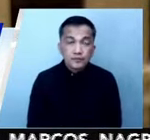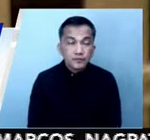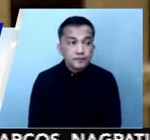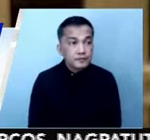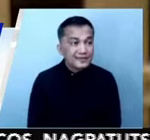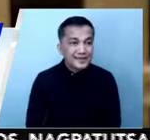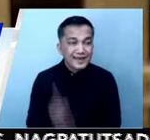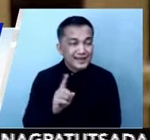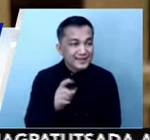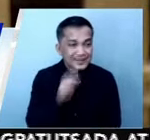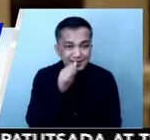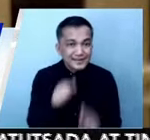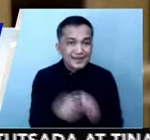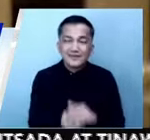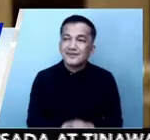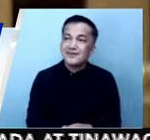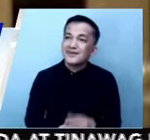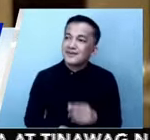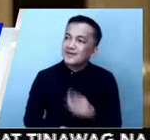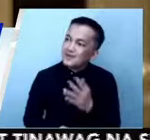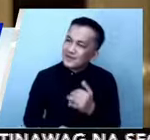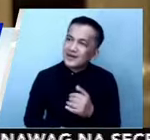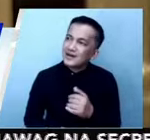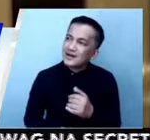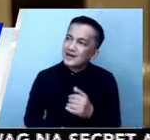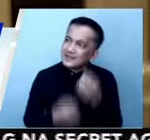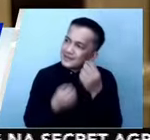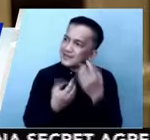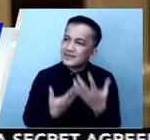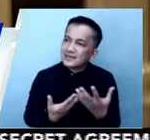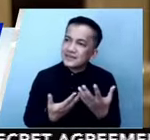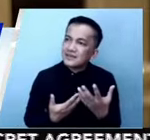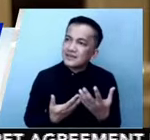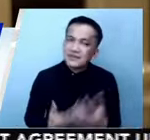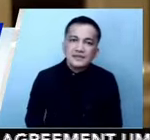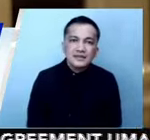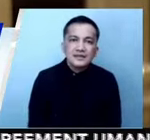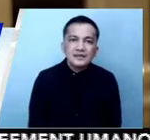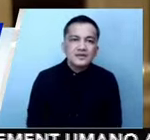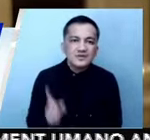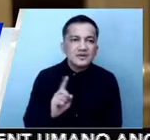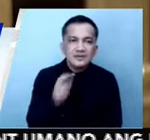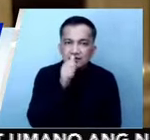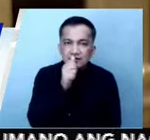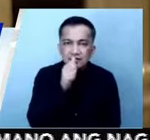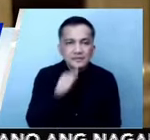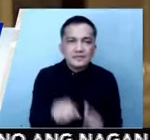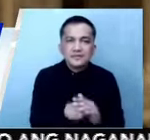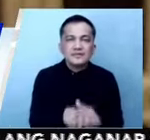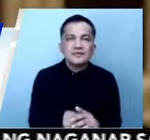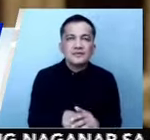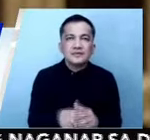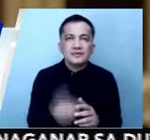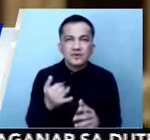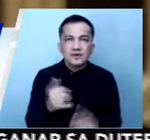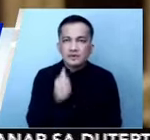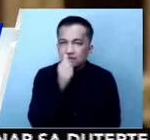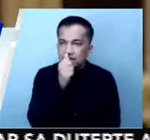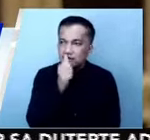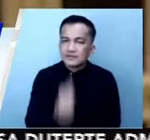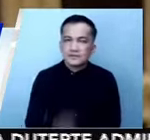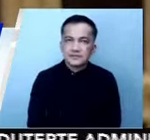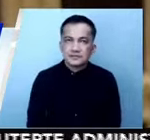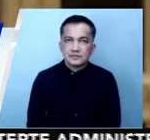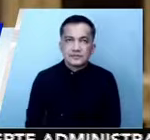mo? Bakit hindi niyo ba't di niyo sinabi? What are you hiding? Why was it secret? Any